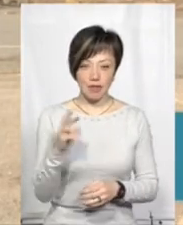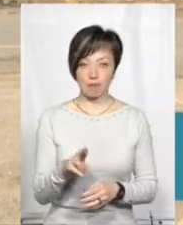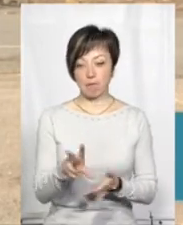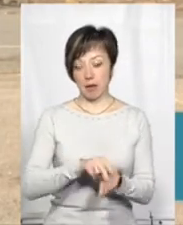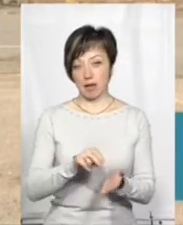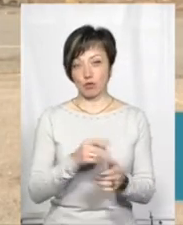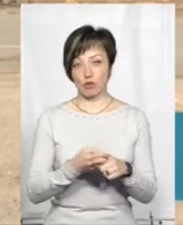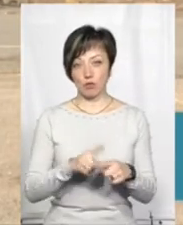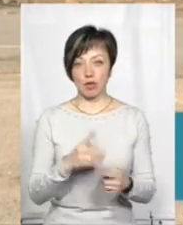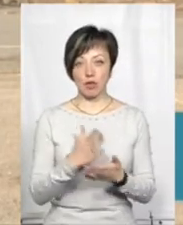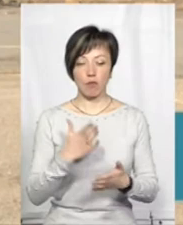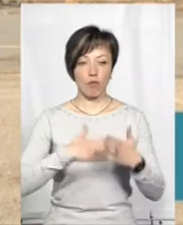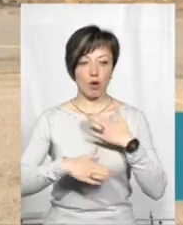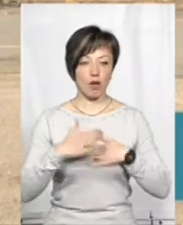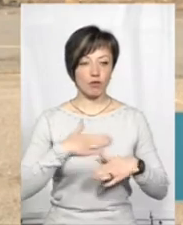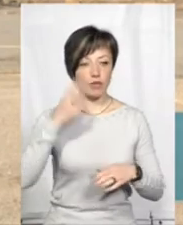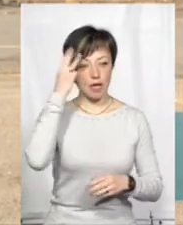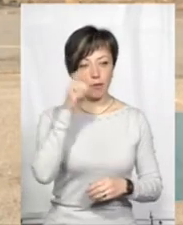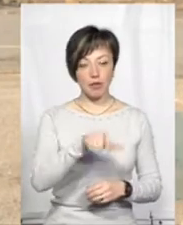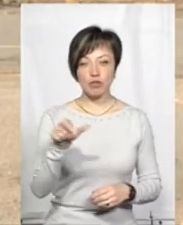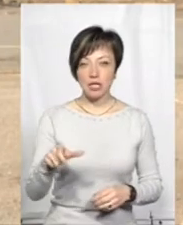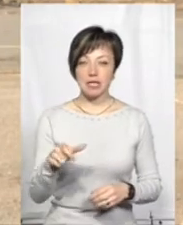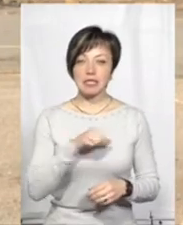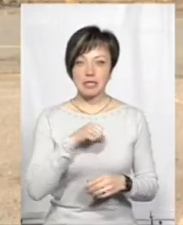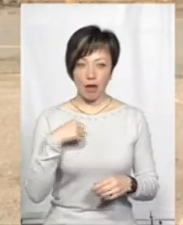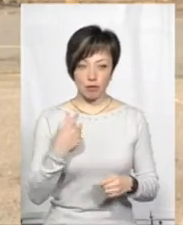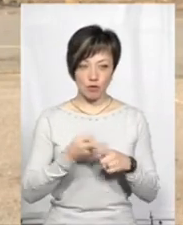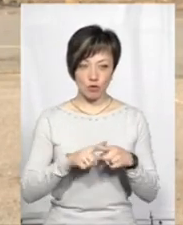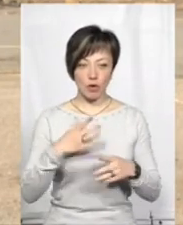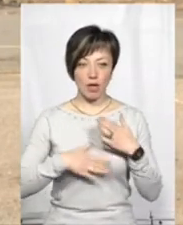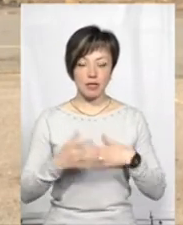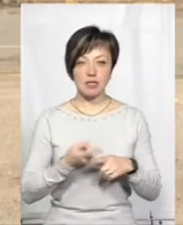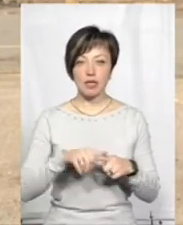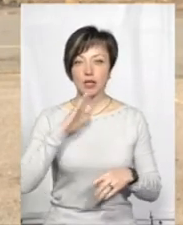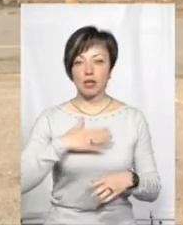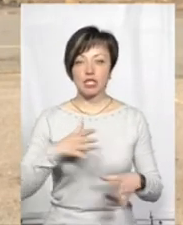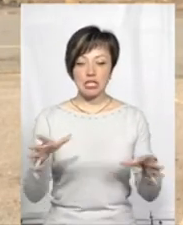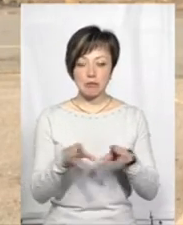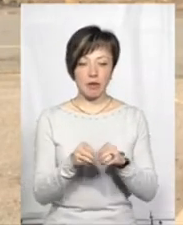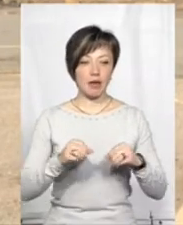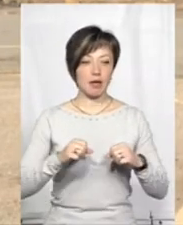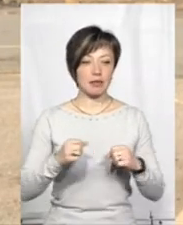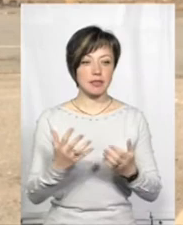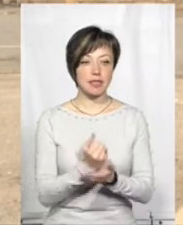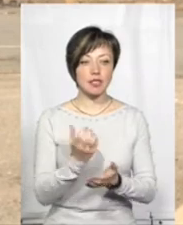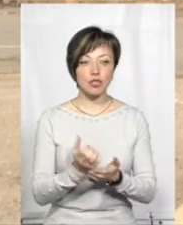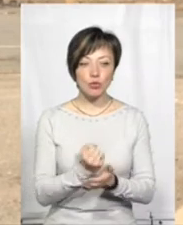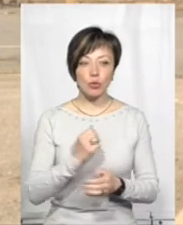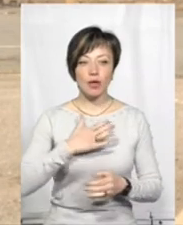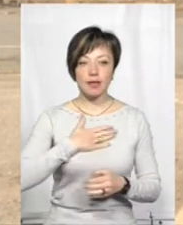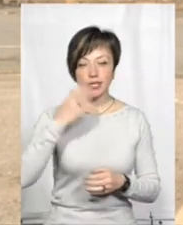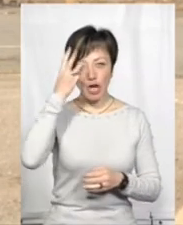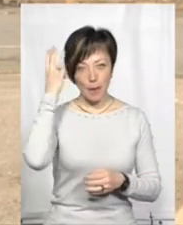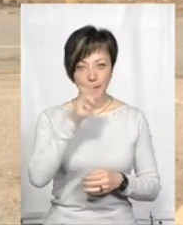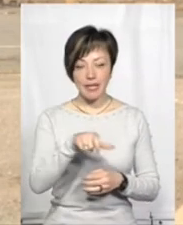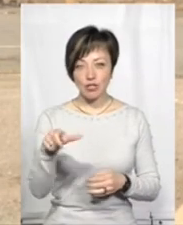я хочу порадувати і хмельничан, тому що сам цьому радуюся, тому що це наша спільна заслуга. От наші хмельничани сьогодні